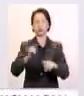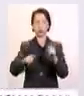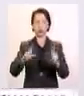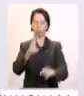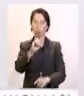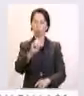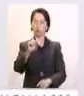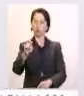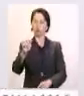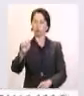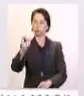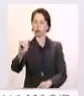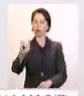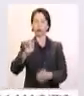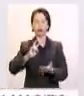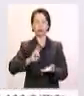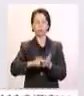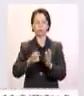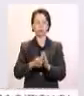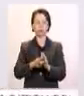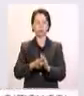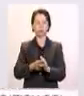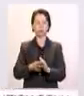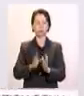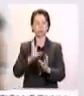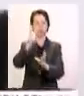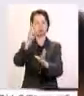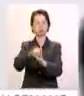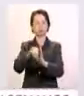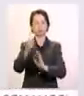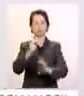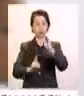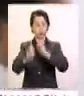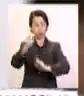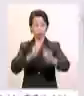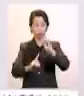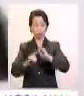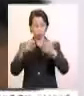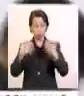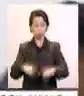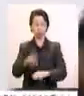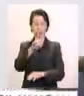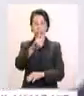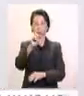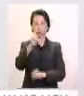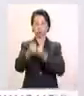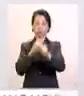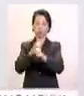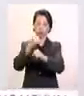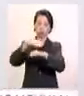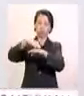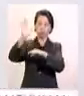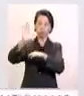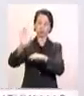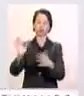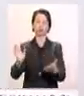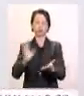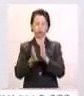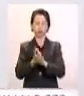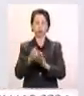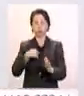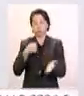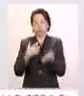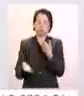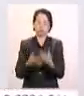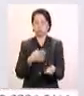otai. Otai ni maksudnya yang berkecimpung dalam drama ni dah 20 tahun lebih. Okay? Jadi saya tak